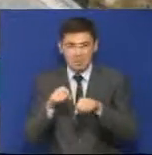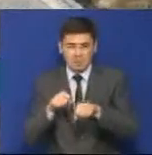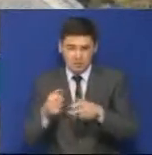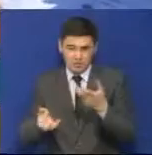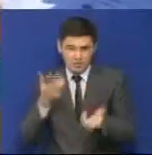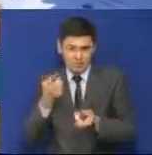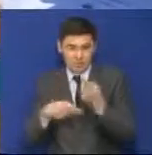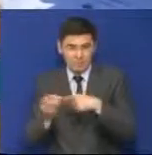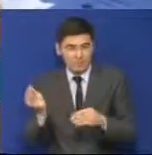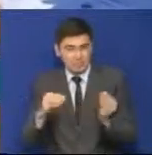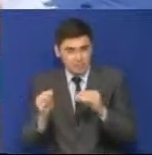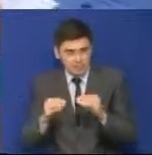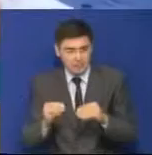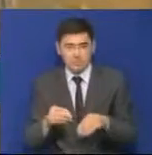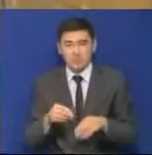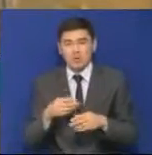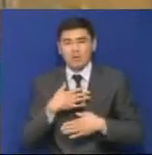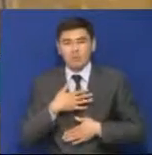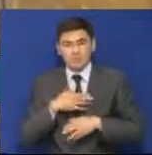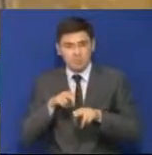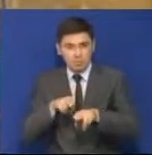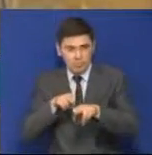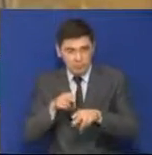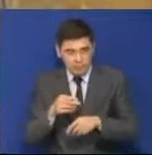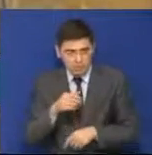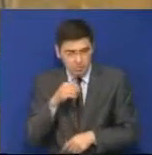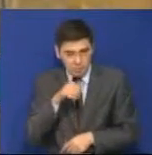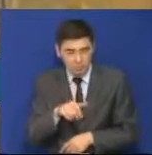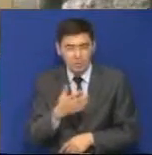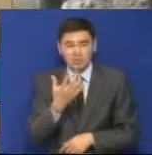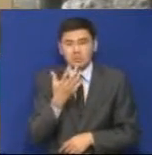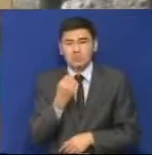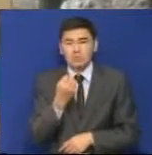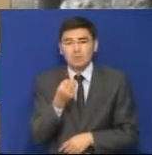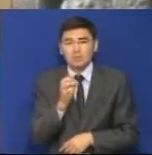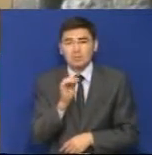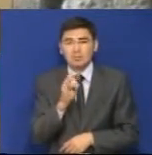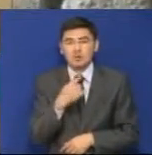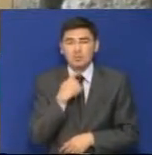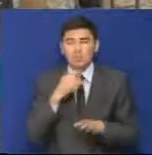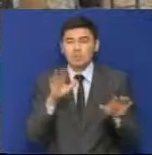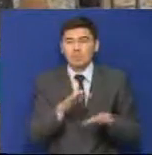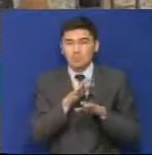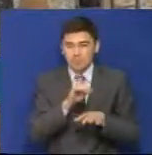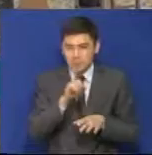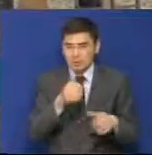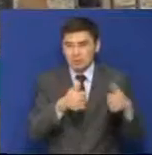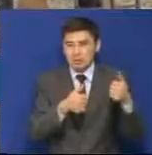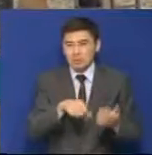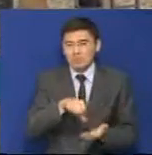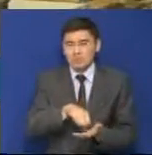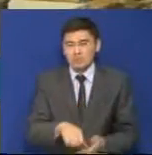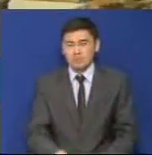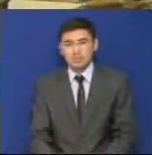бұзып жинау, пневматикалық мылтықтан оқ ату, әскери эстафета мен Айбын дауысы вокалдық фестивалінде үздіктерді